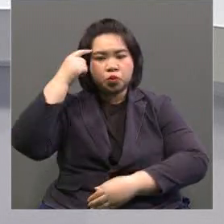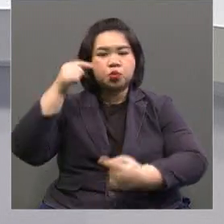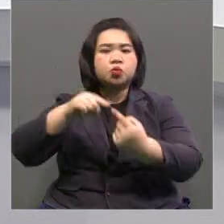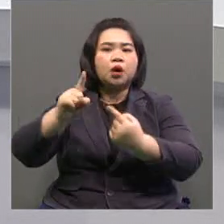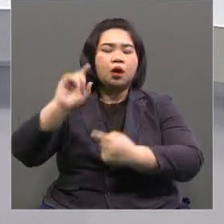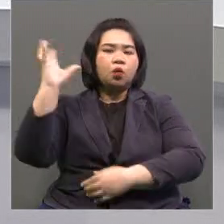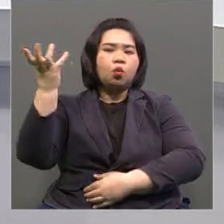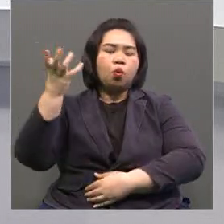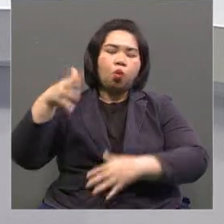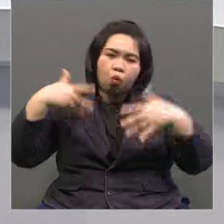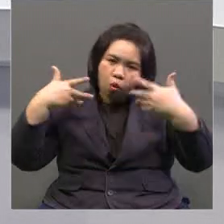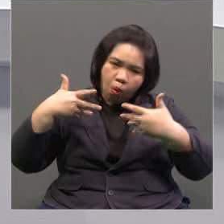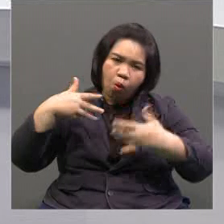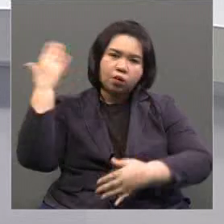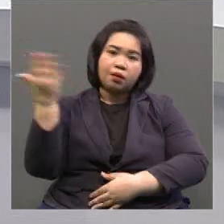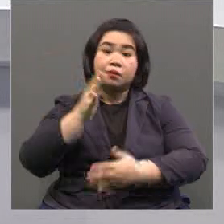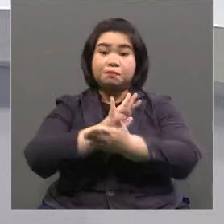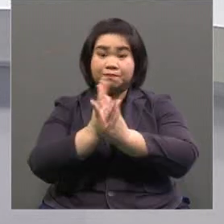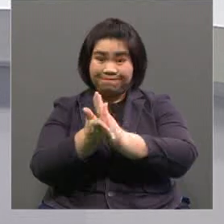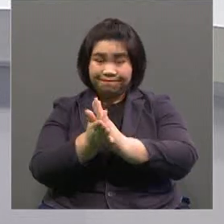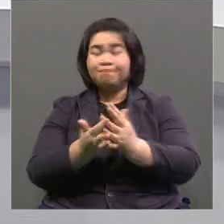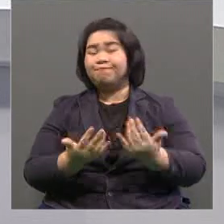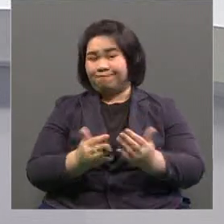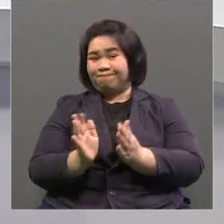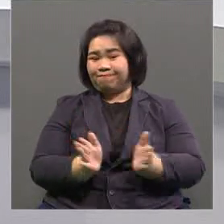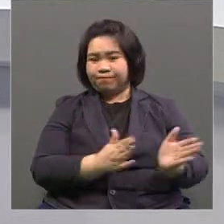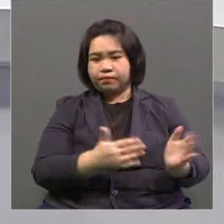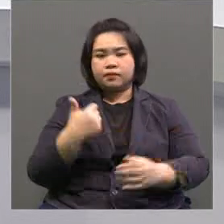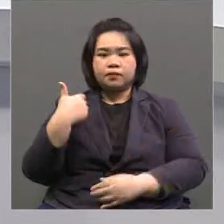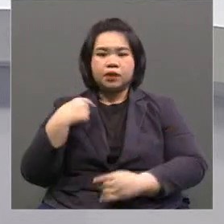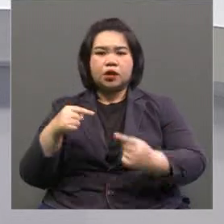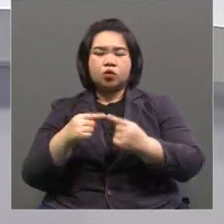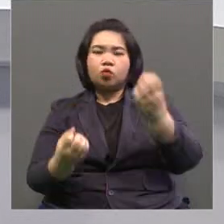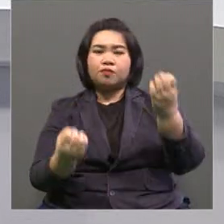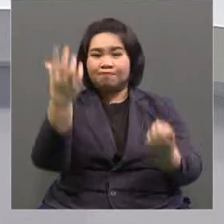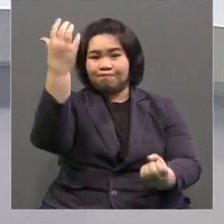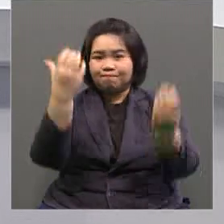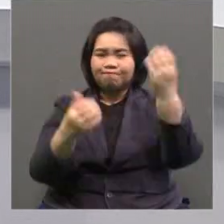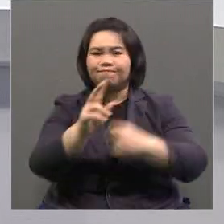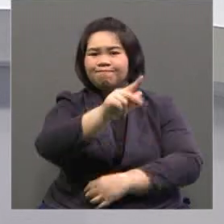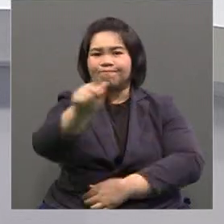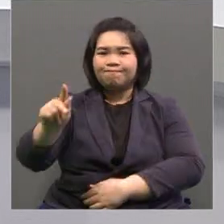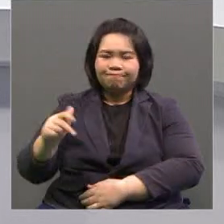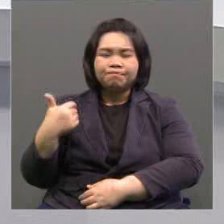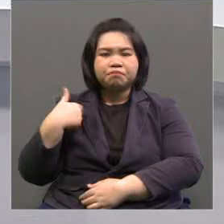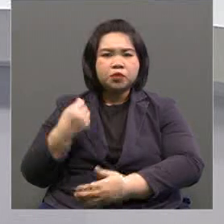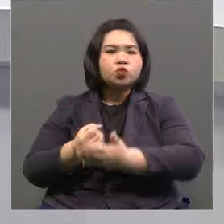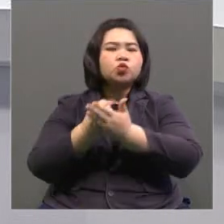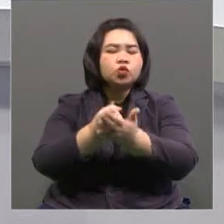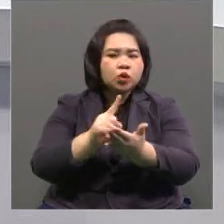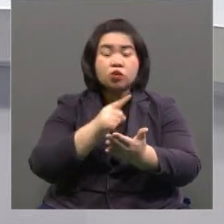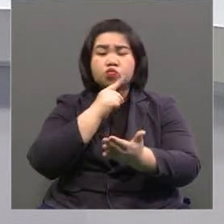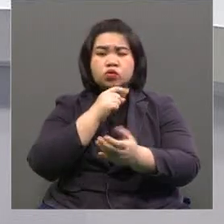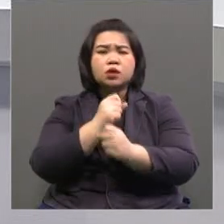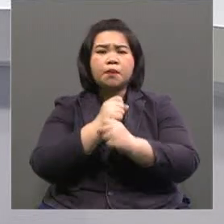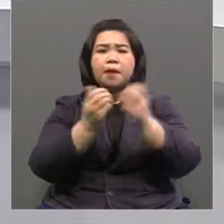องการเปลยแลงสภาพพมิยากาศซึนเนอจากเรื่องนี้แล้วเดยวพ equitable poss FIRM ผู้สีเขียวโดยเพื่อการค้าไม้ย่